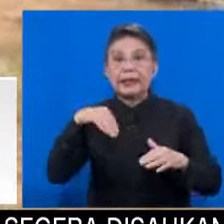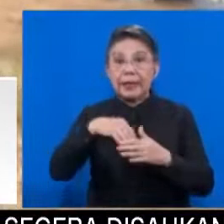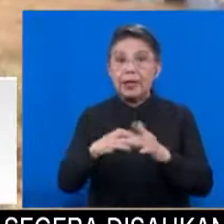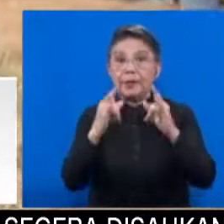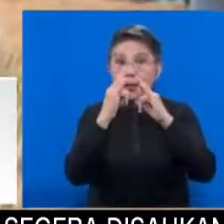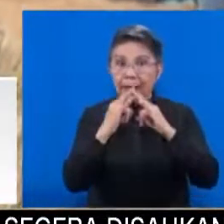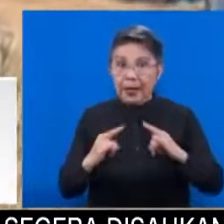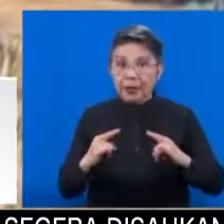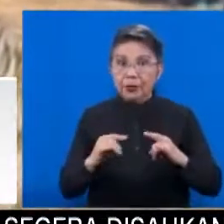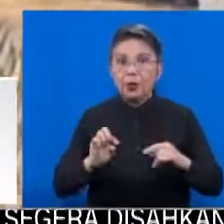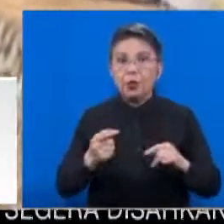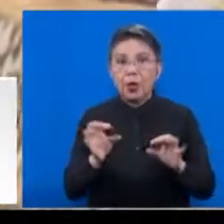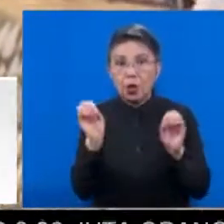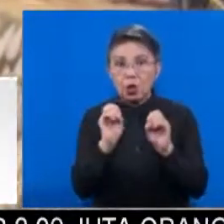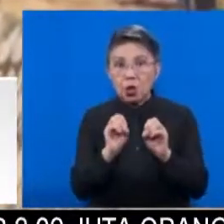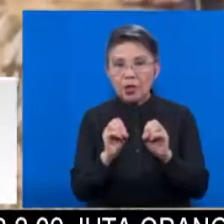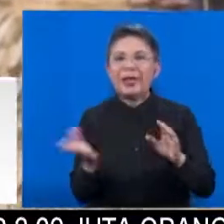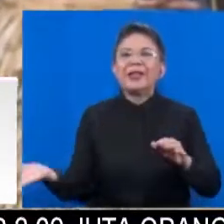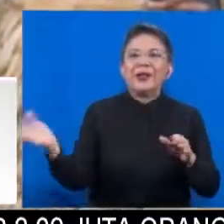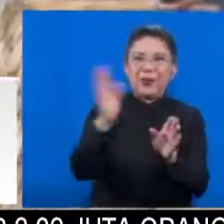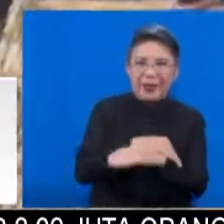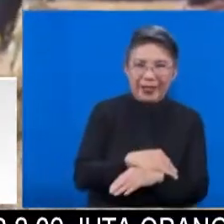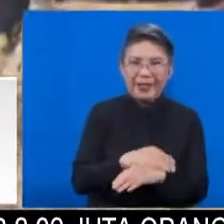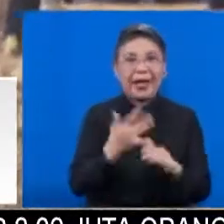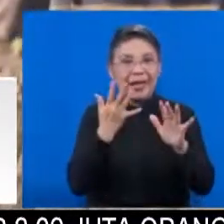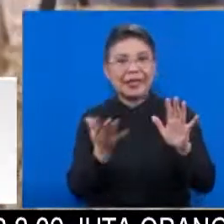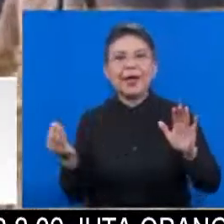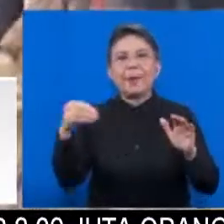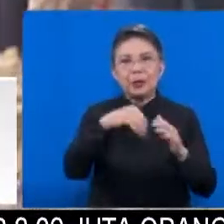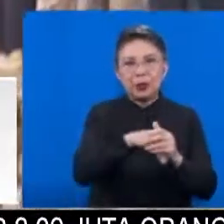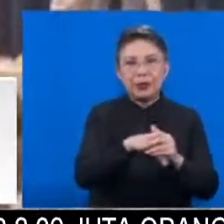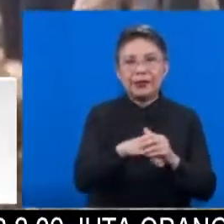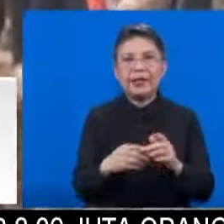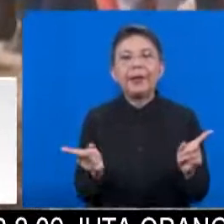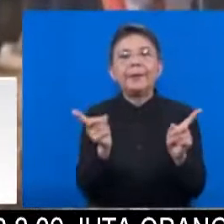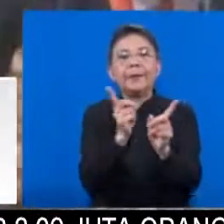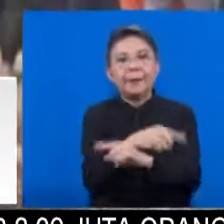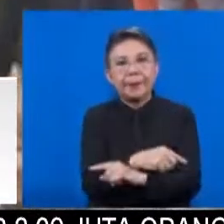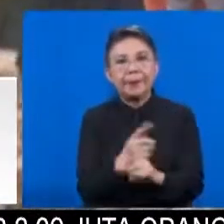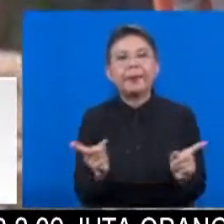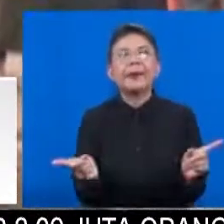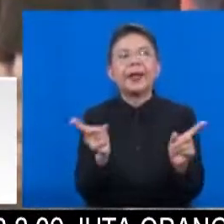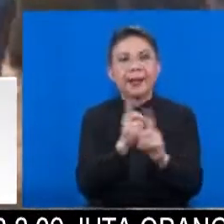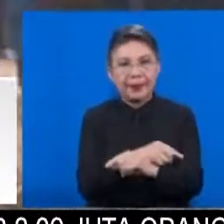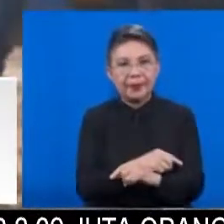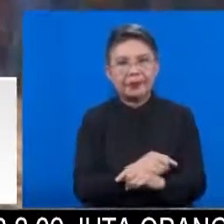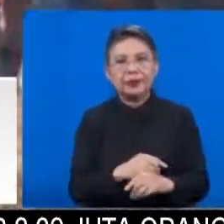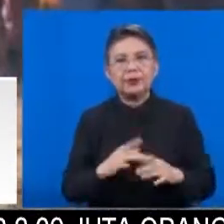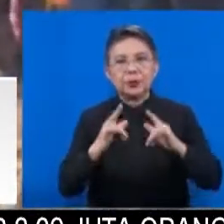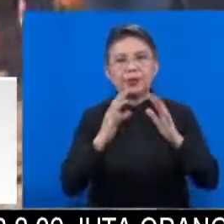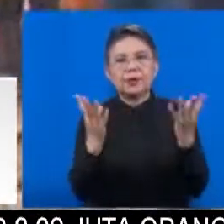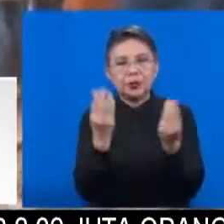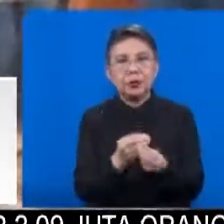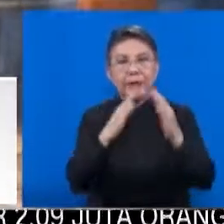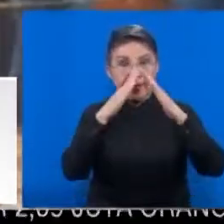tersebut ini mulai kosong, maka warga yang antre itu akan masuk ke area tenda. Setelah itu yang